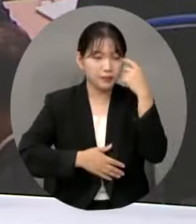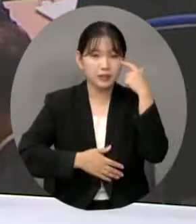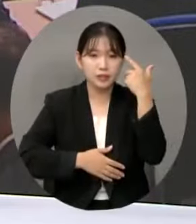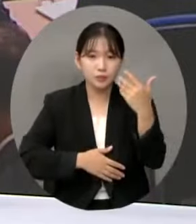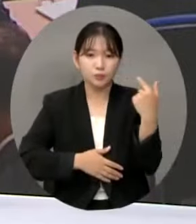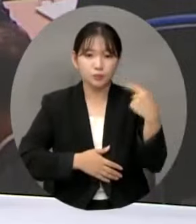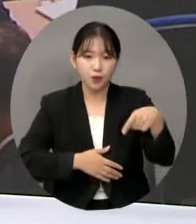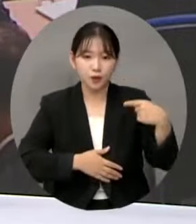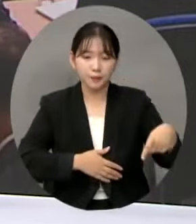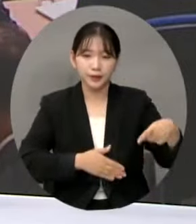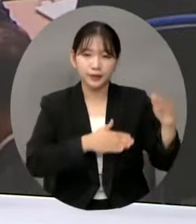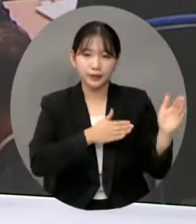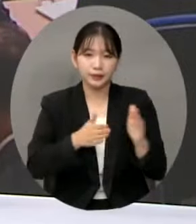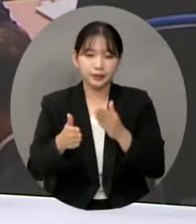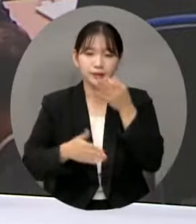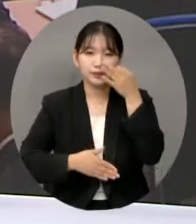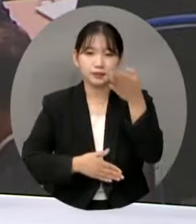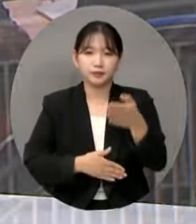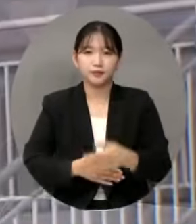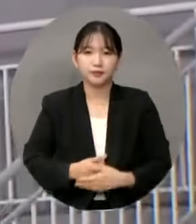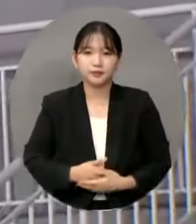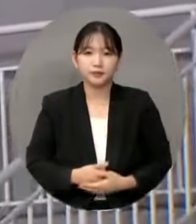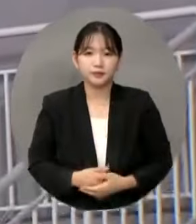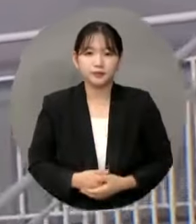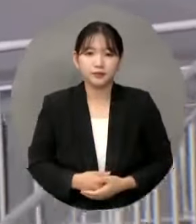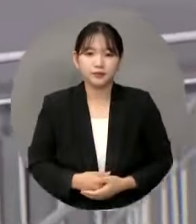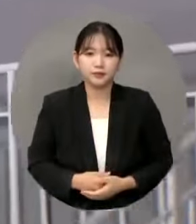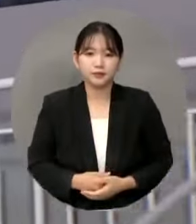질문을 신광아 기자가 정리했습니다.